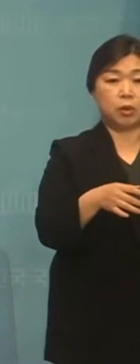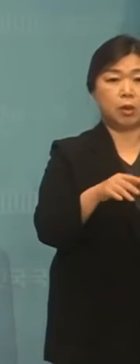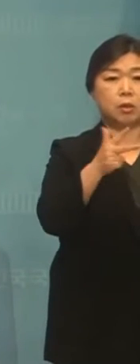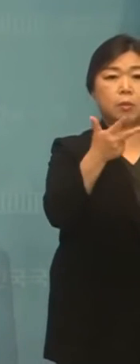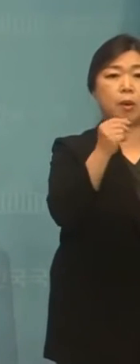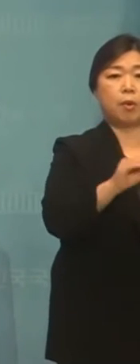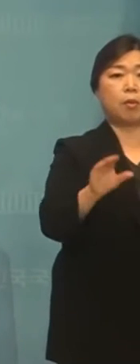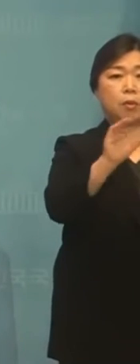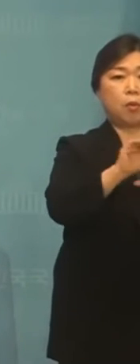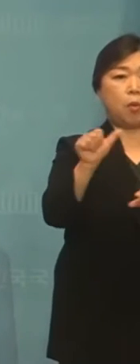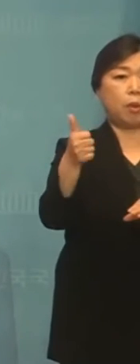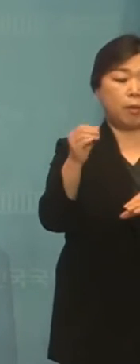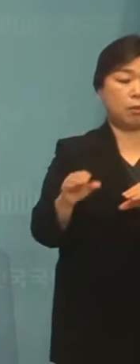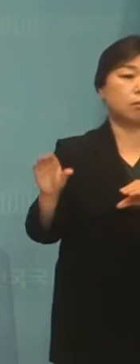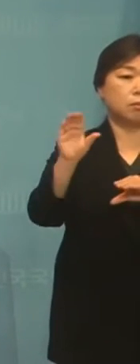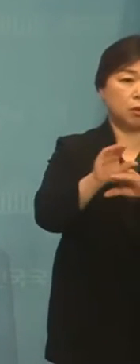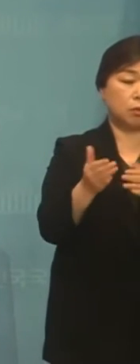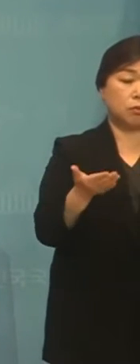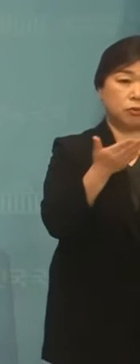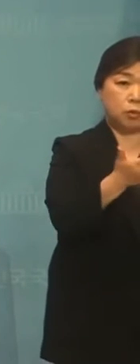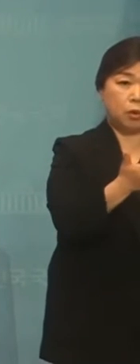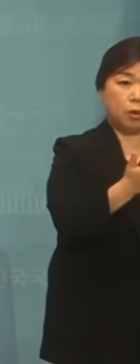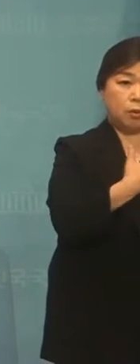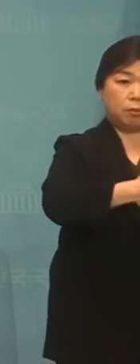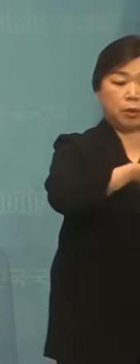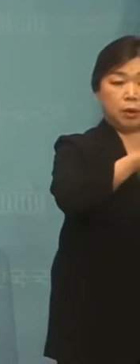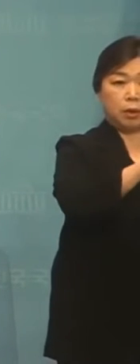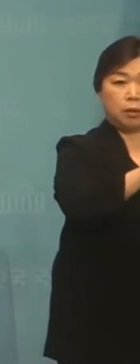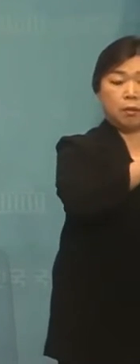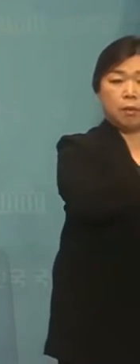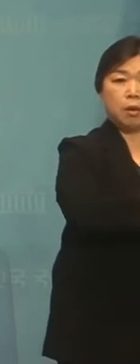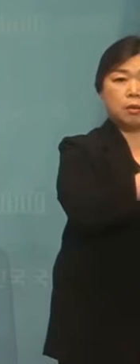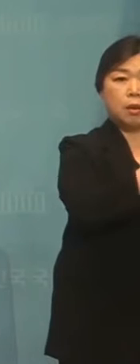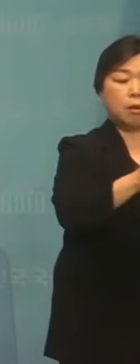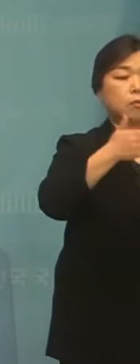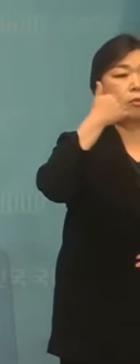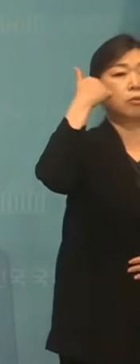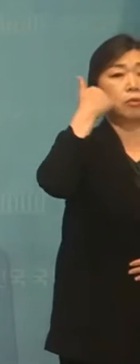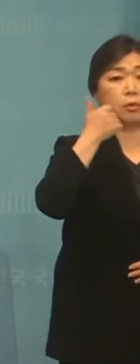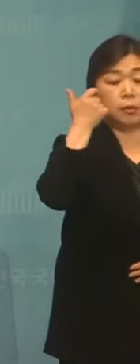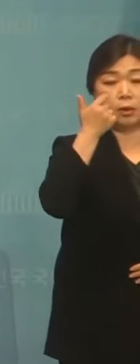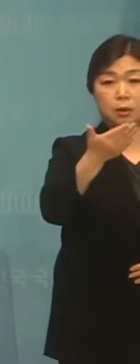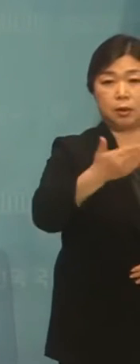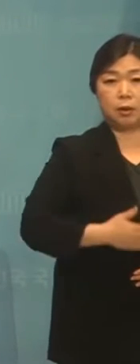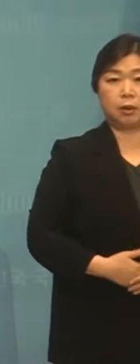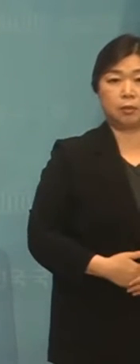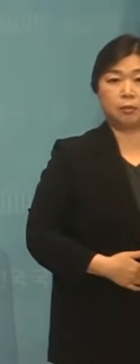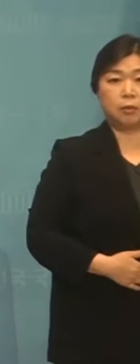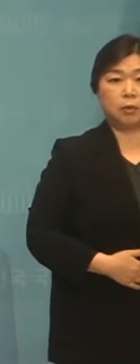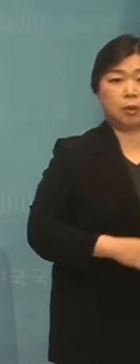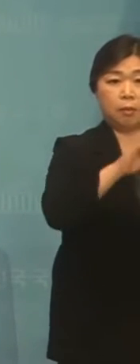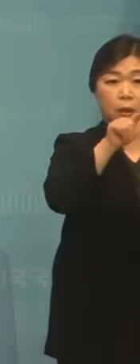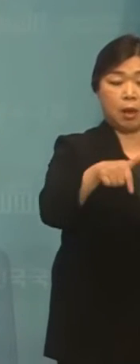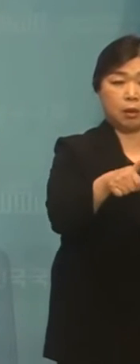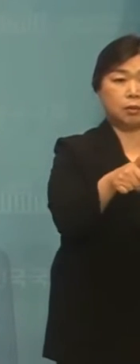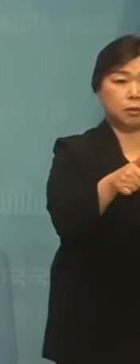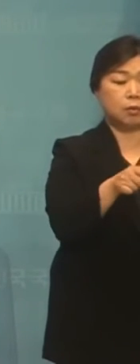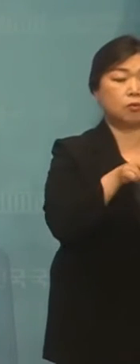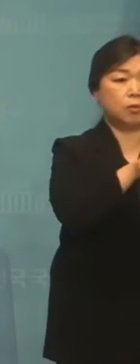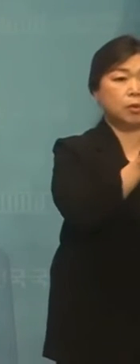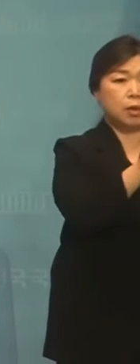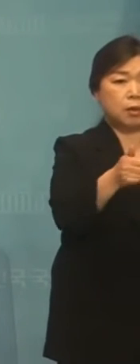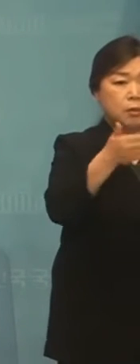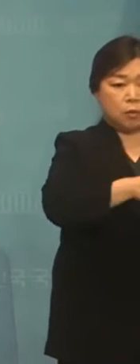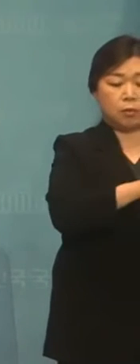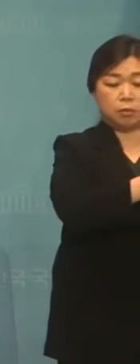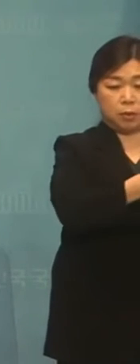원, 500만 원의 프리미엄을 받고 넘긴 선한 사마리아인은 누구인지 박형준 후보는